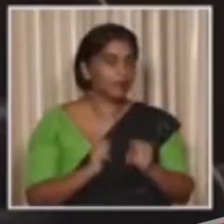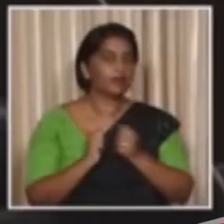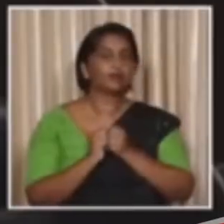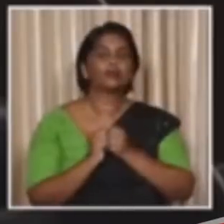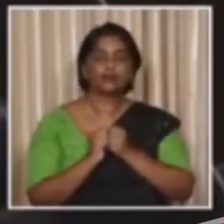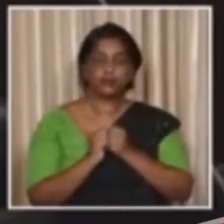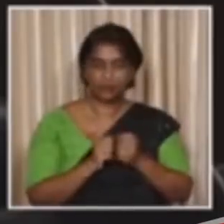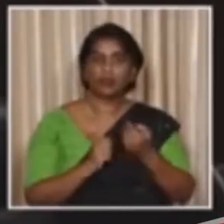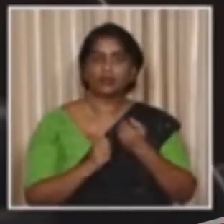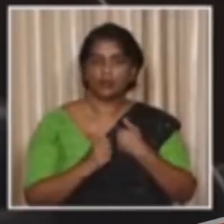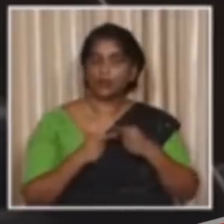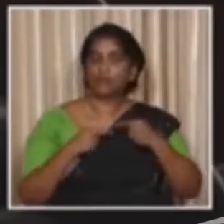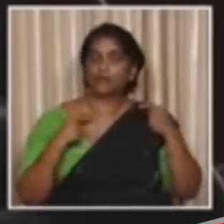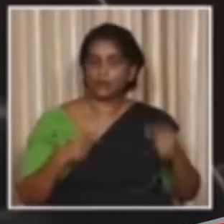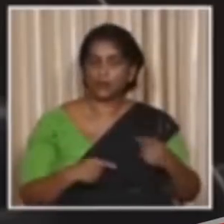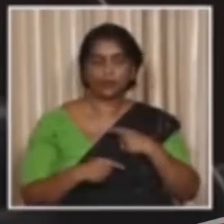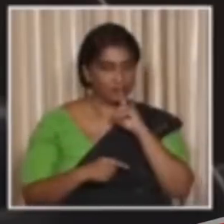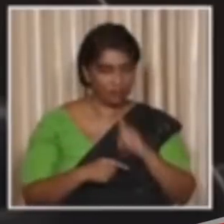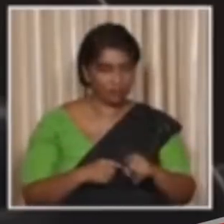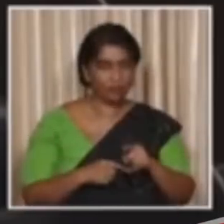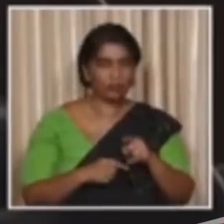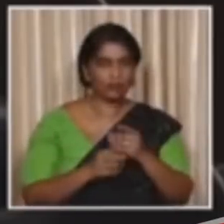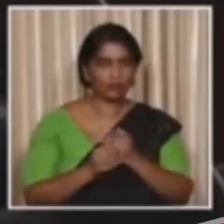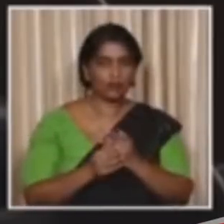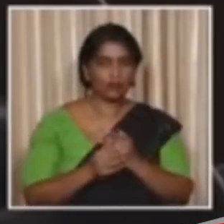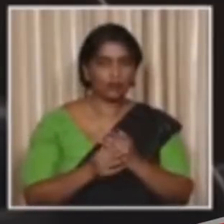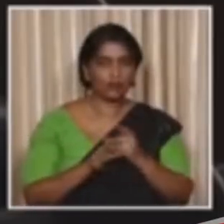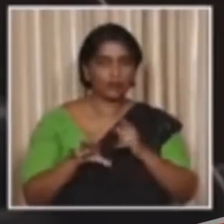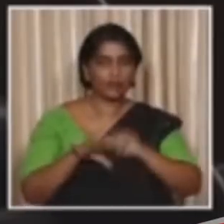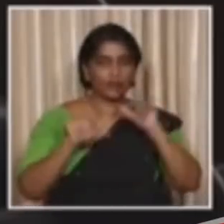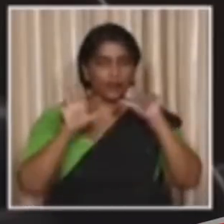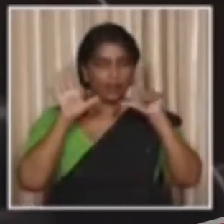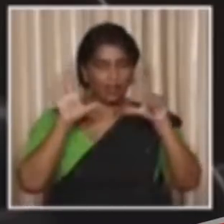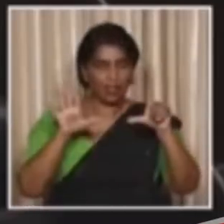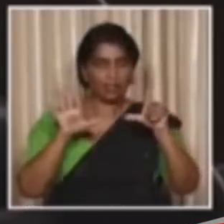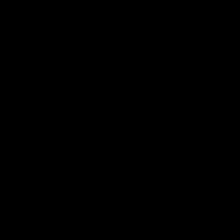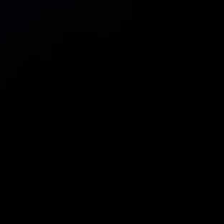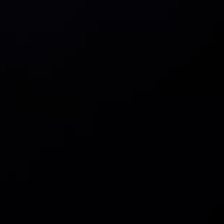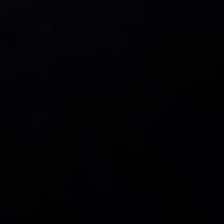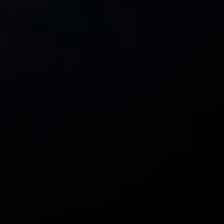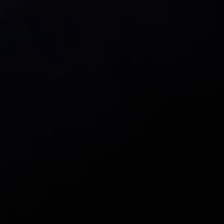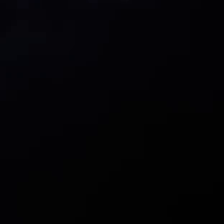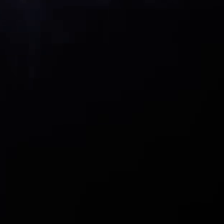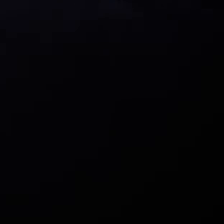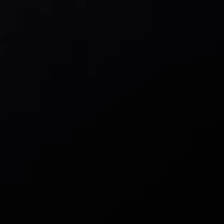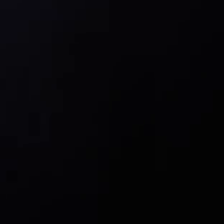තමයි අපේ විරුද්ධත්වය අපි මේකට ප්‍රකාශ කරන්නේ. විනාඩි 7න් 6ක් දීපික ගැන ඔබතුමාට බොහොම ස්තුතිවන්තයි.